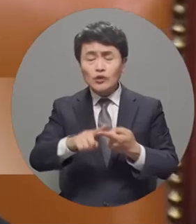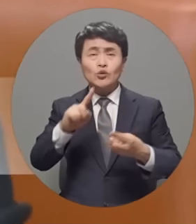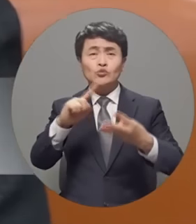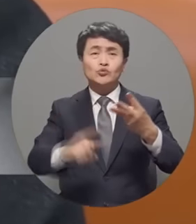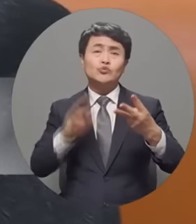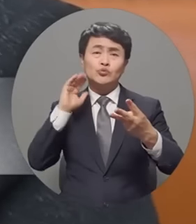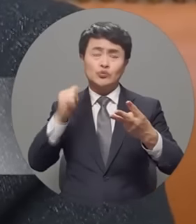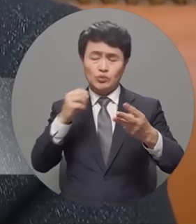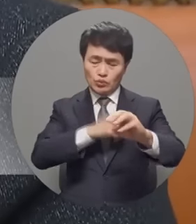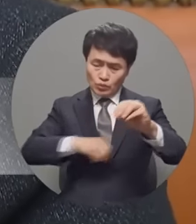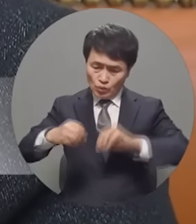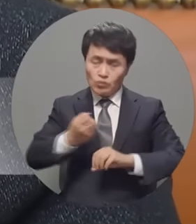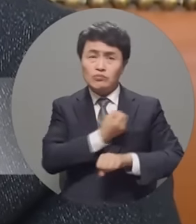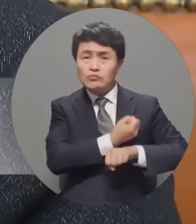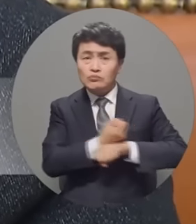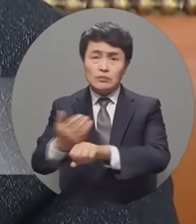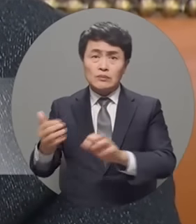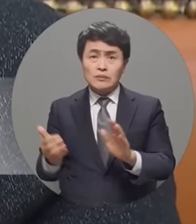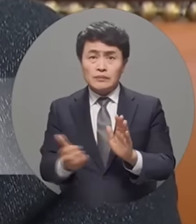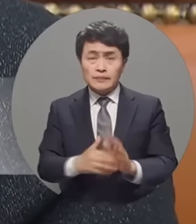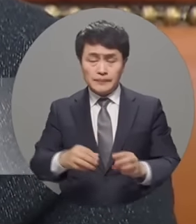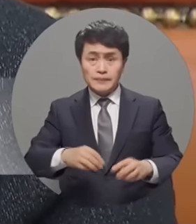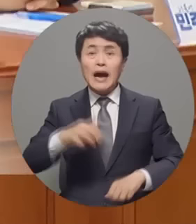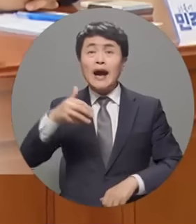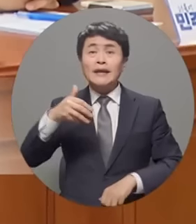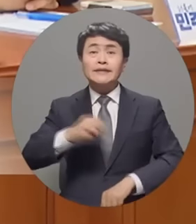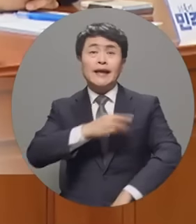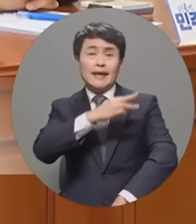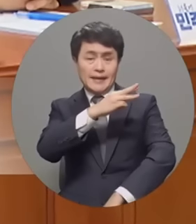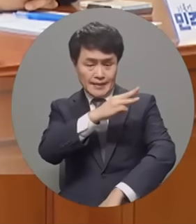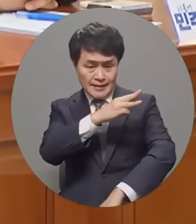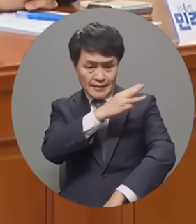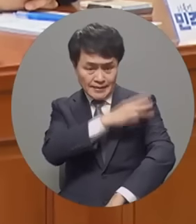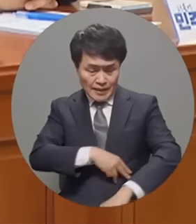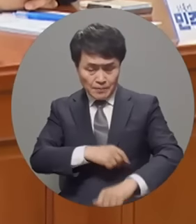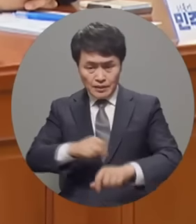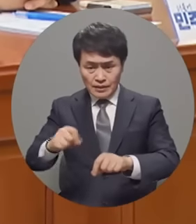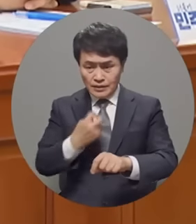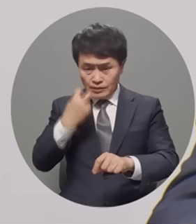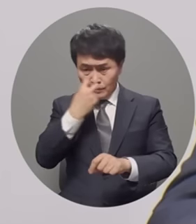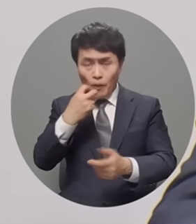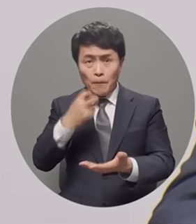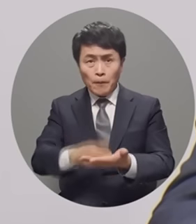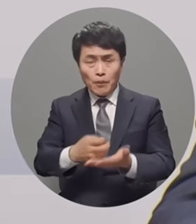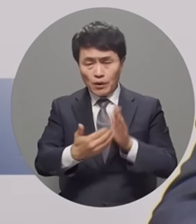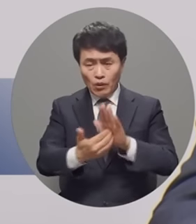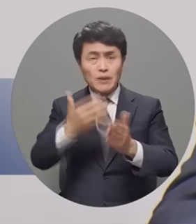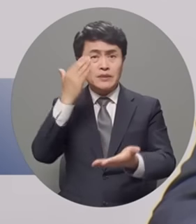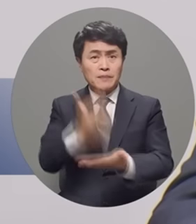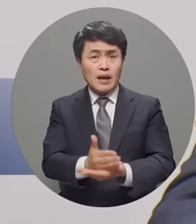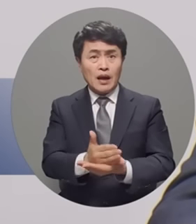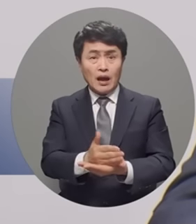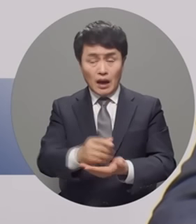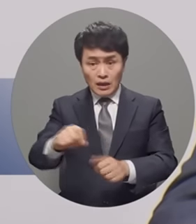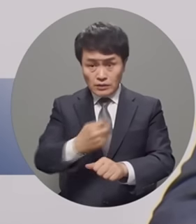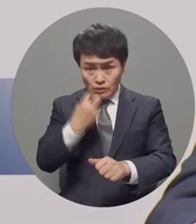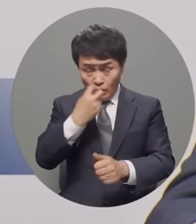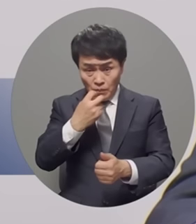대통령에게 되돌려주며 최상병 특검법에 대해 거부권을 행사하지 말라고 압박했습니다. 특검을 거부하는 자가